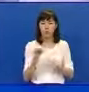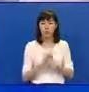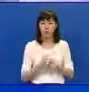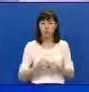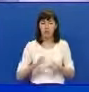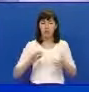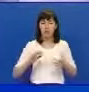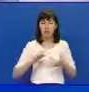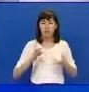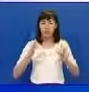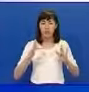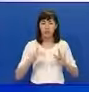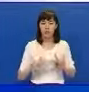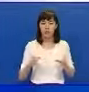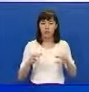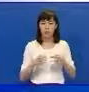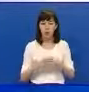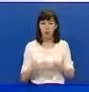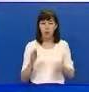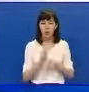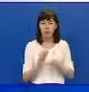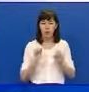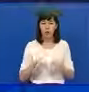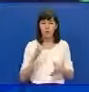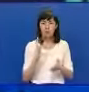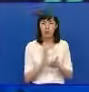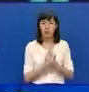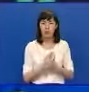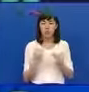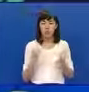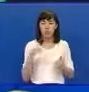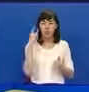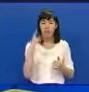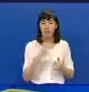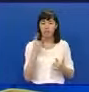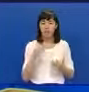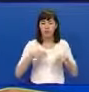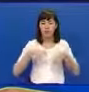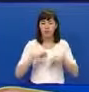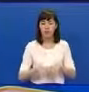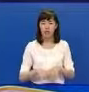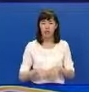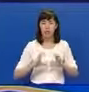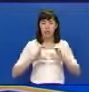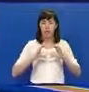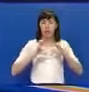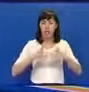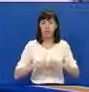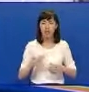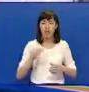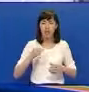негізде шетелдік телеарналар топтамасына да қосылуға мүмкіндік берілген. Қазір Қазақстанда хабар таратудың жерісті аналықты эфирлік